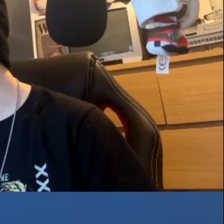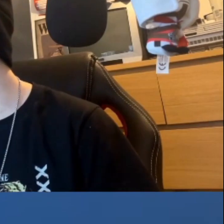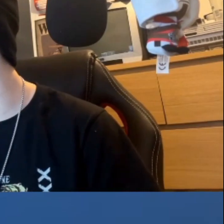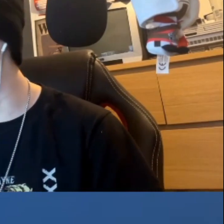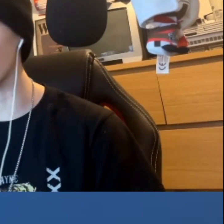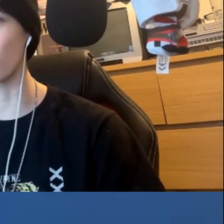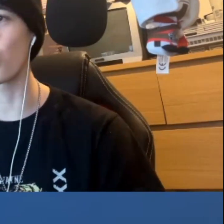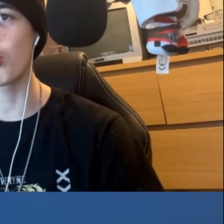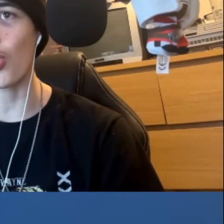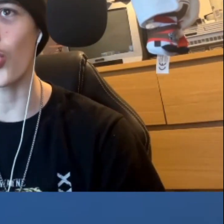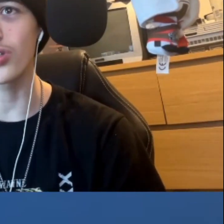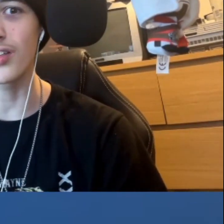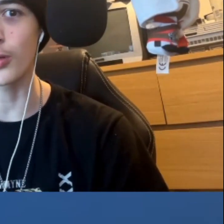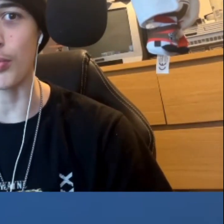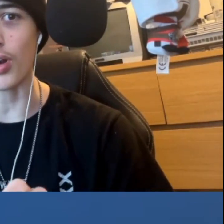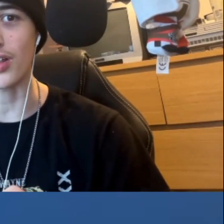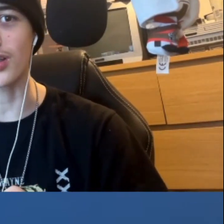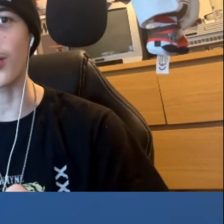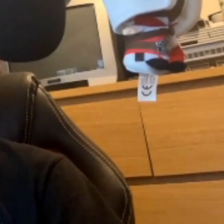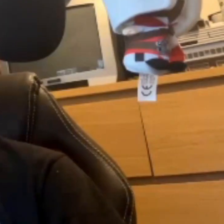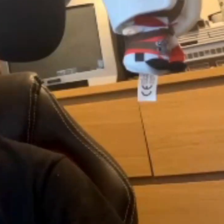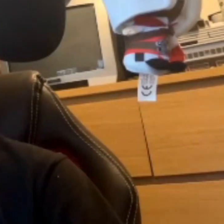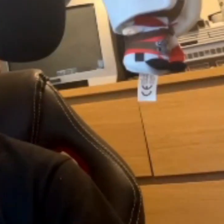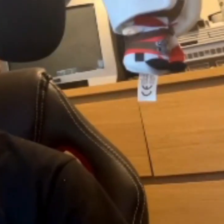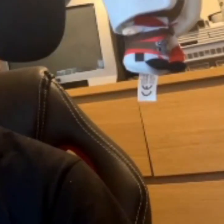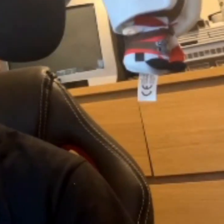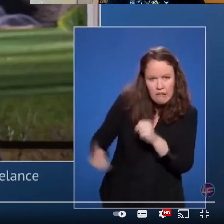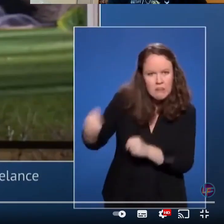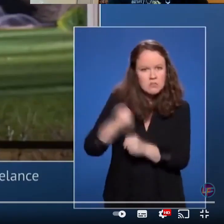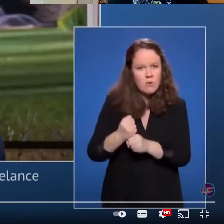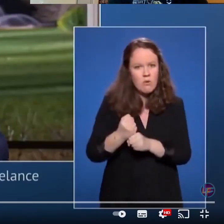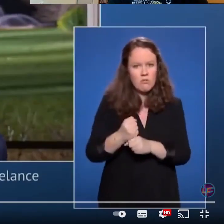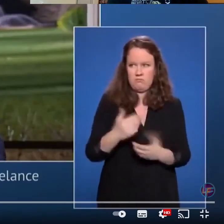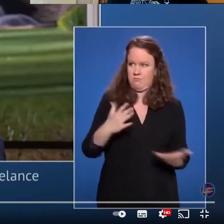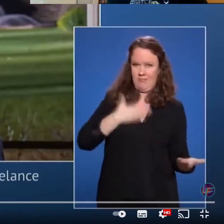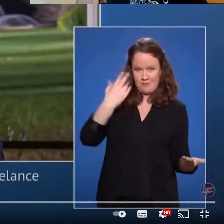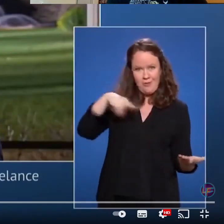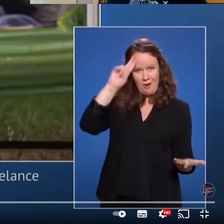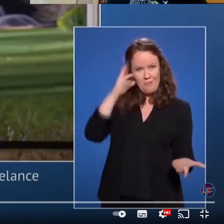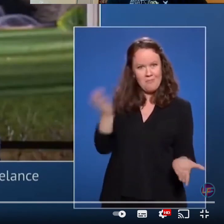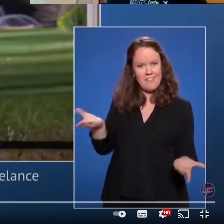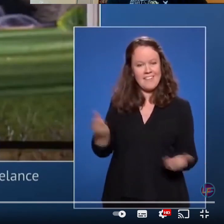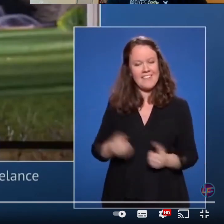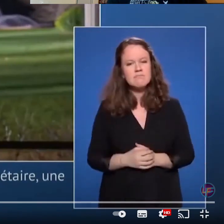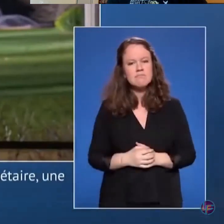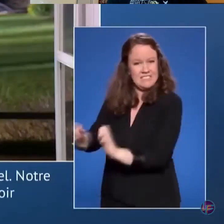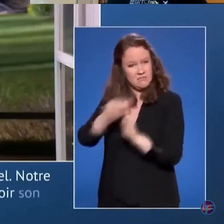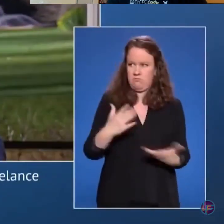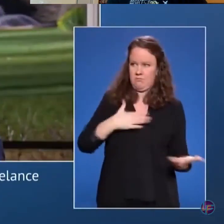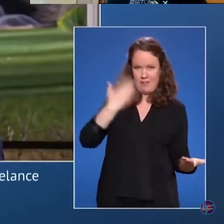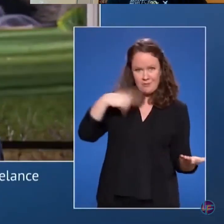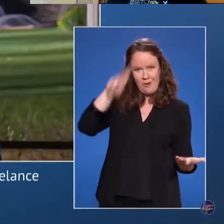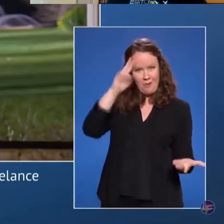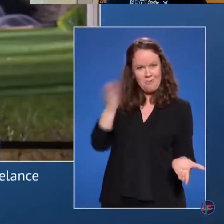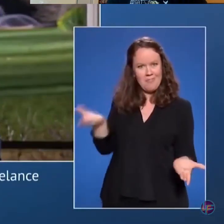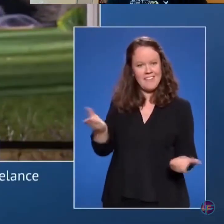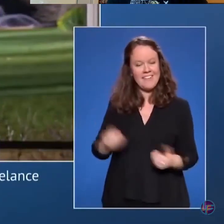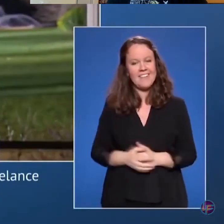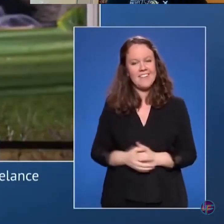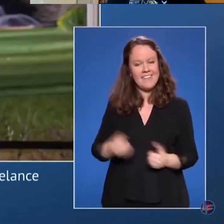Je suis résolument autiste pour l'année qui vient C'est un génie Alors à partir de minuit Il fait nuit